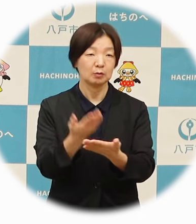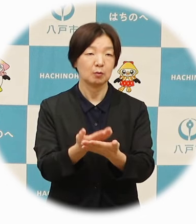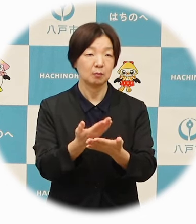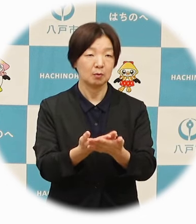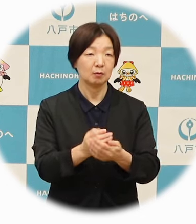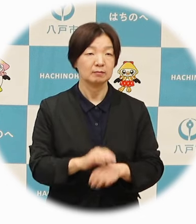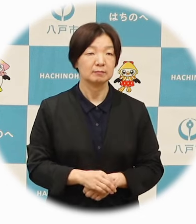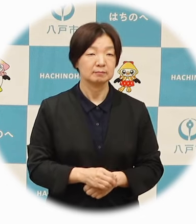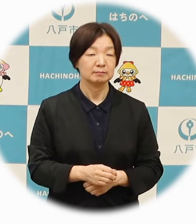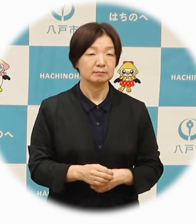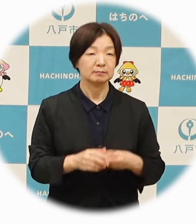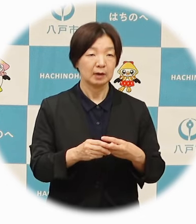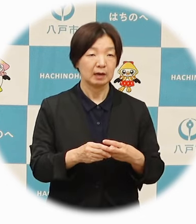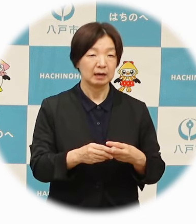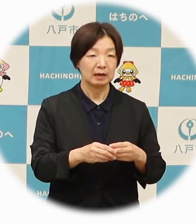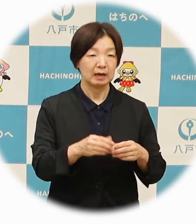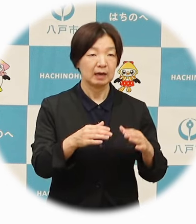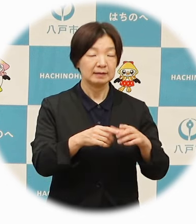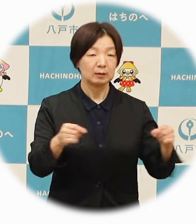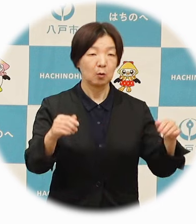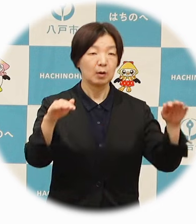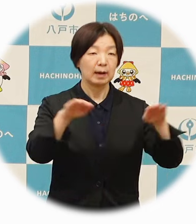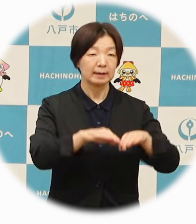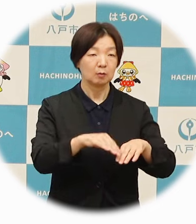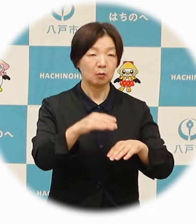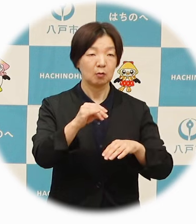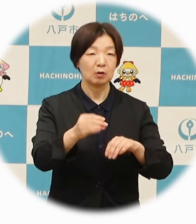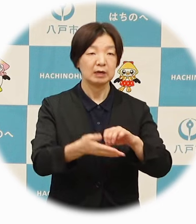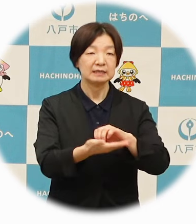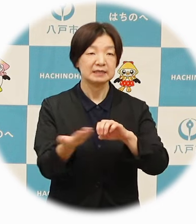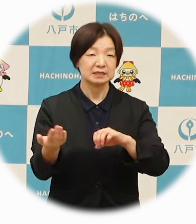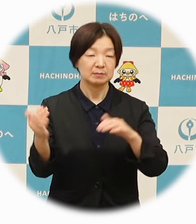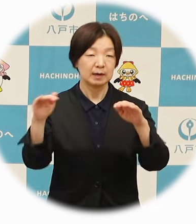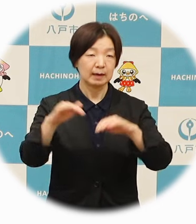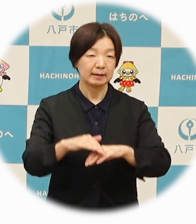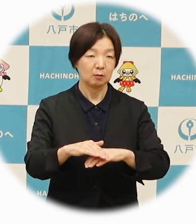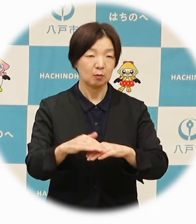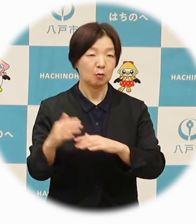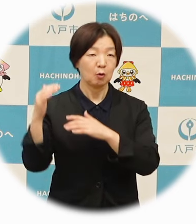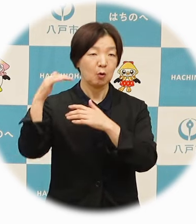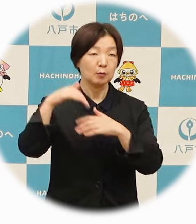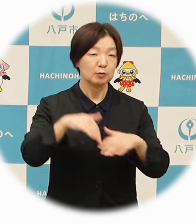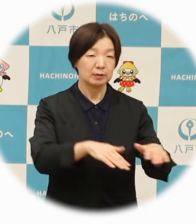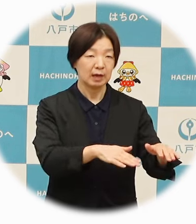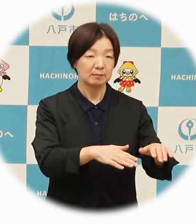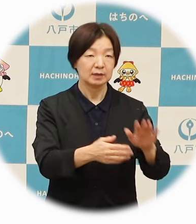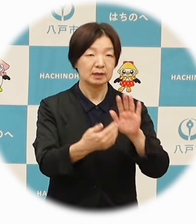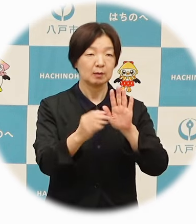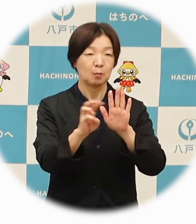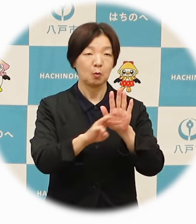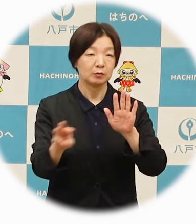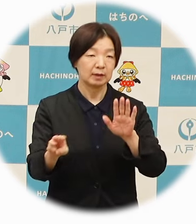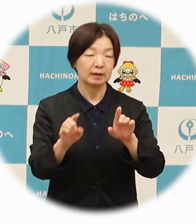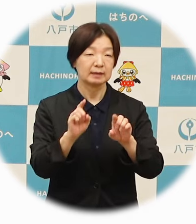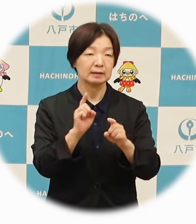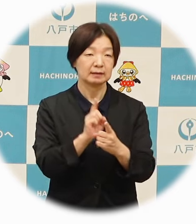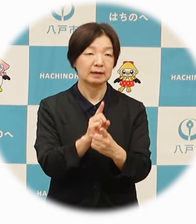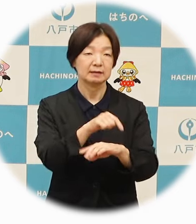溝千島海溝沿いの巨大地震に対する津波防災対策への支援についてであります